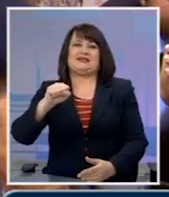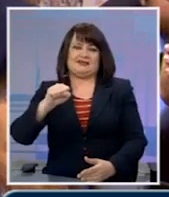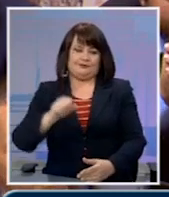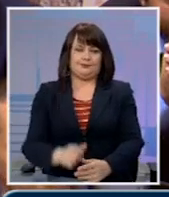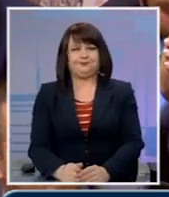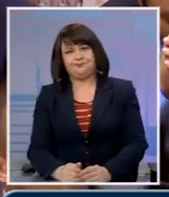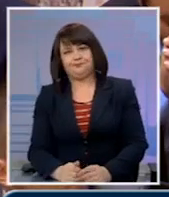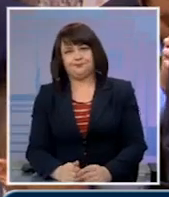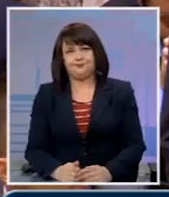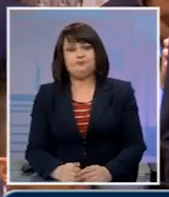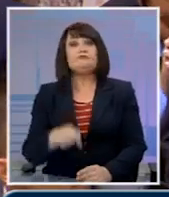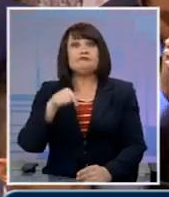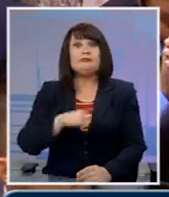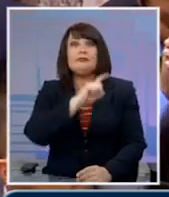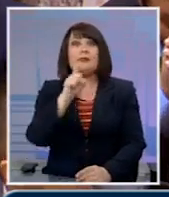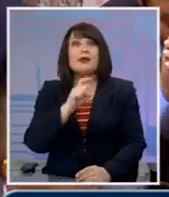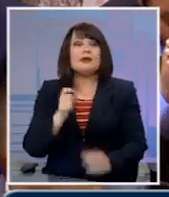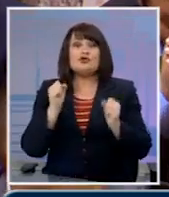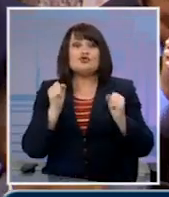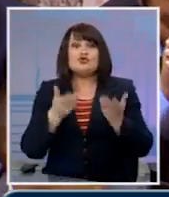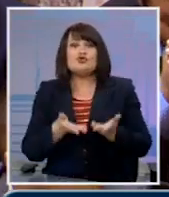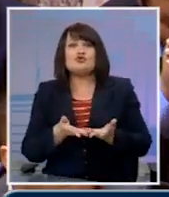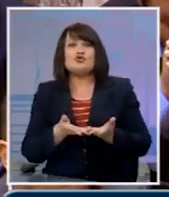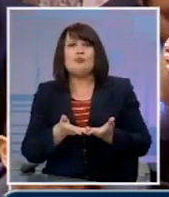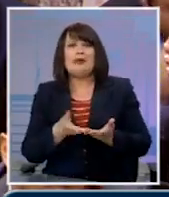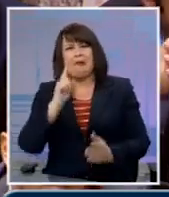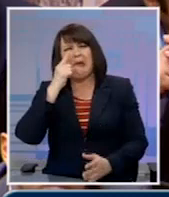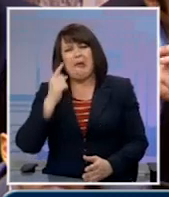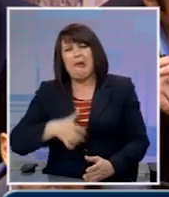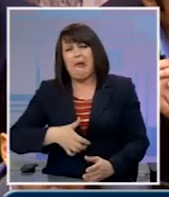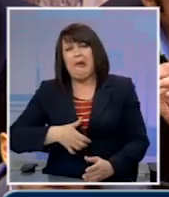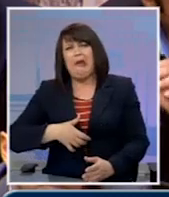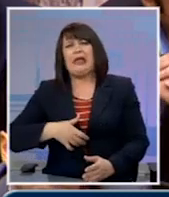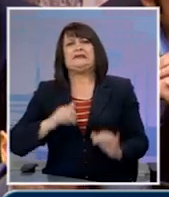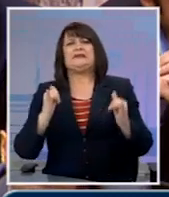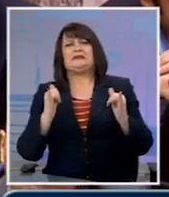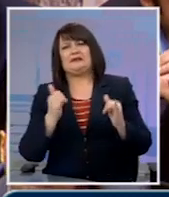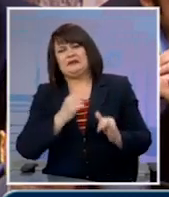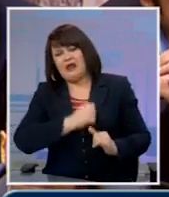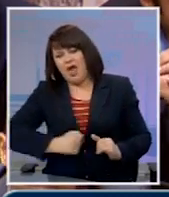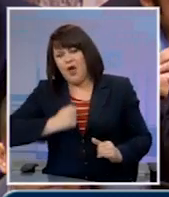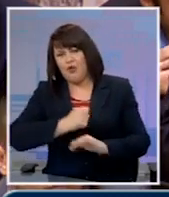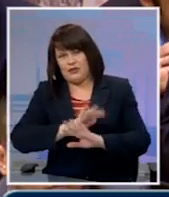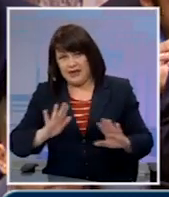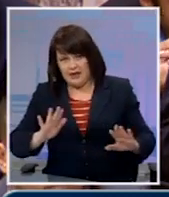όμως εδώ πραγματικά μια ιλαροτραγωδία σκηνή πρώτη